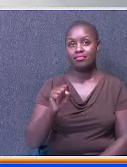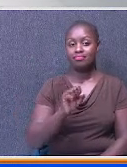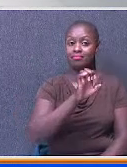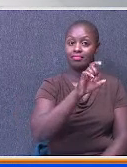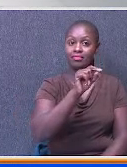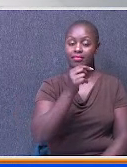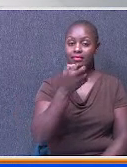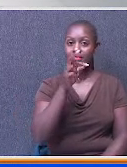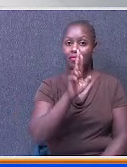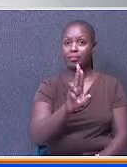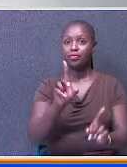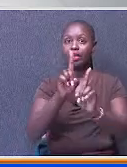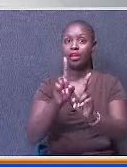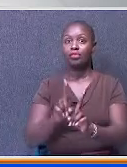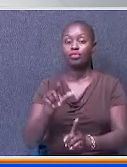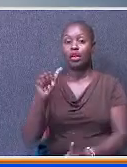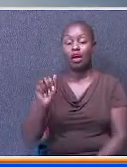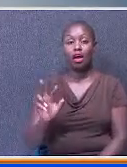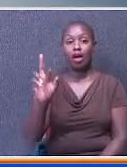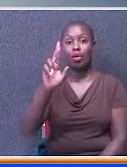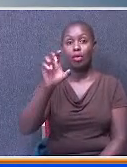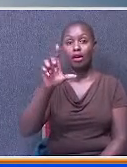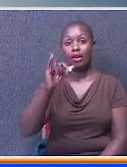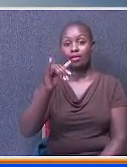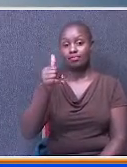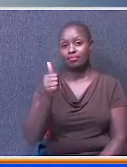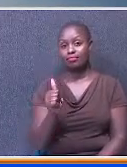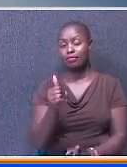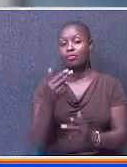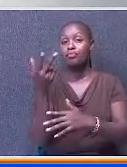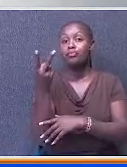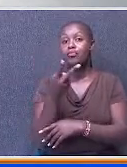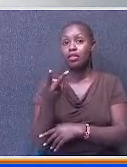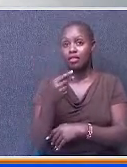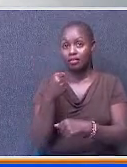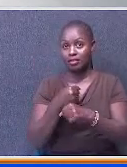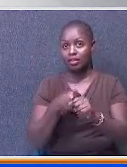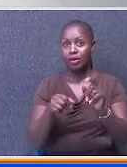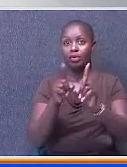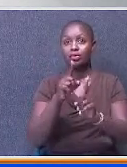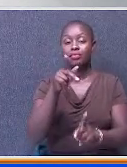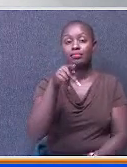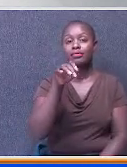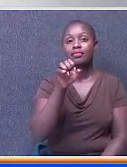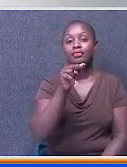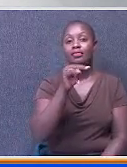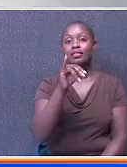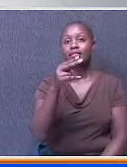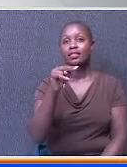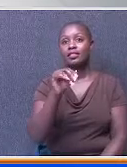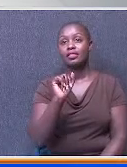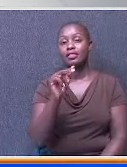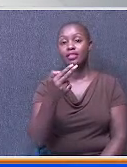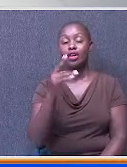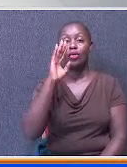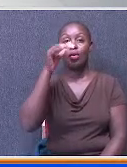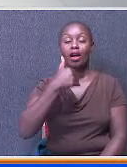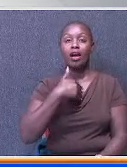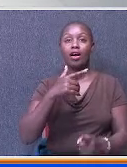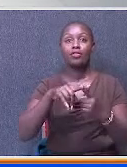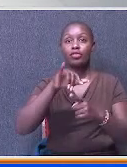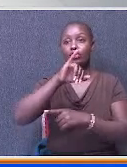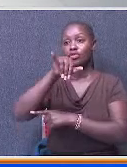Rono, akisimamia idara ya masuala ya bunge. Idara ya utalii inayoshughulikiwa na Penina Malonzo sasa atasaidiwa na John